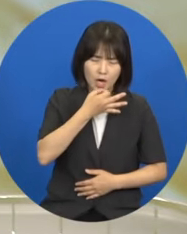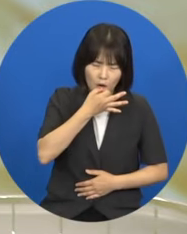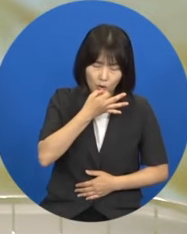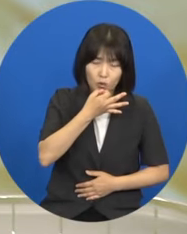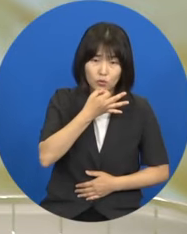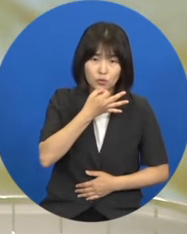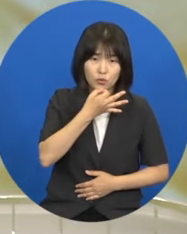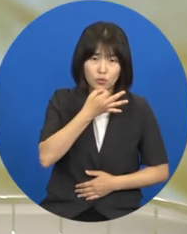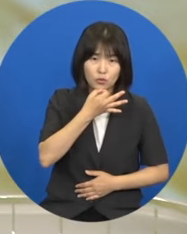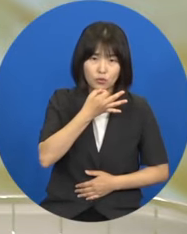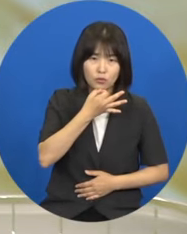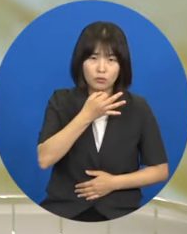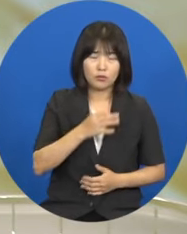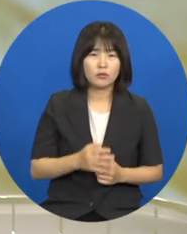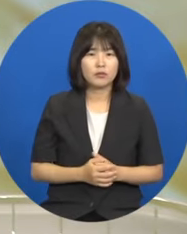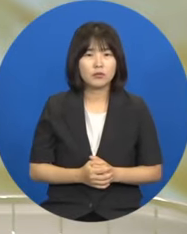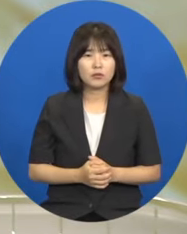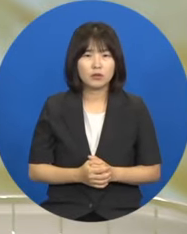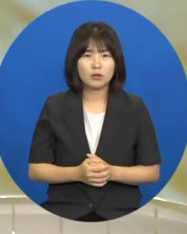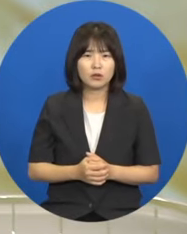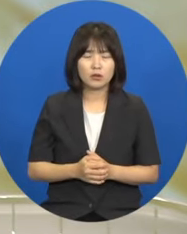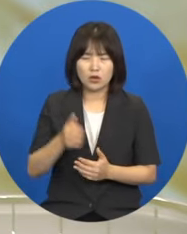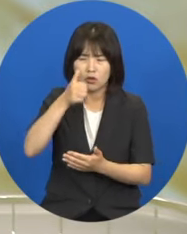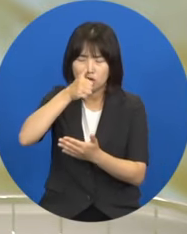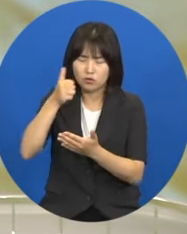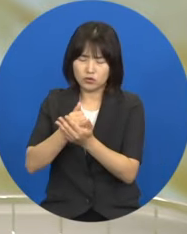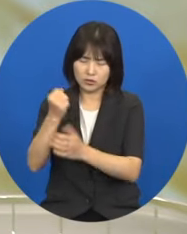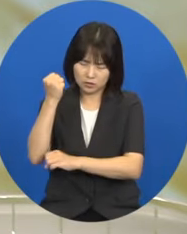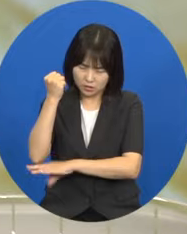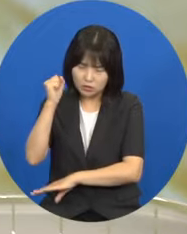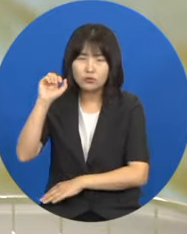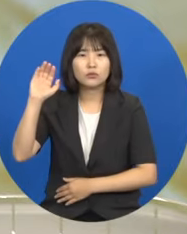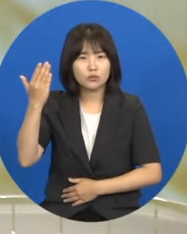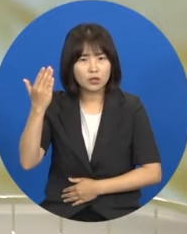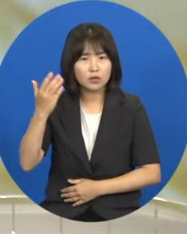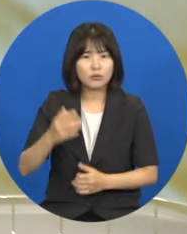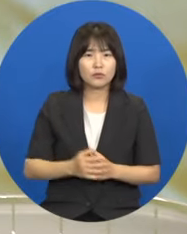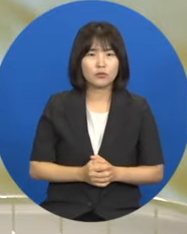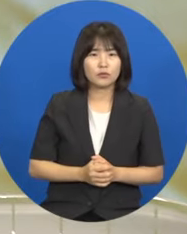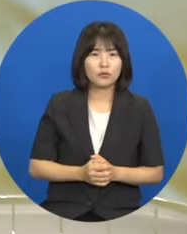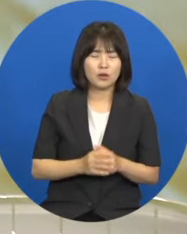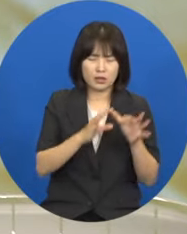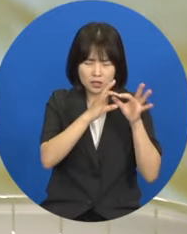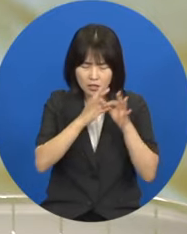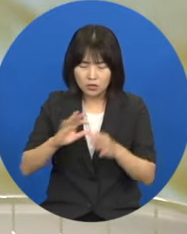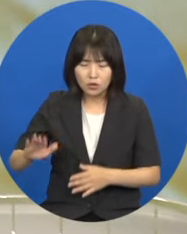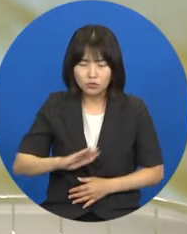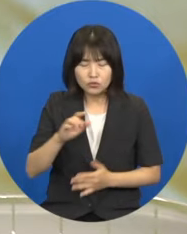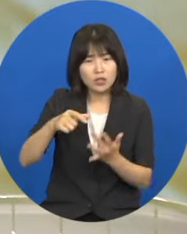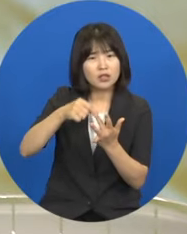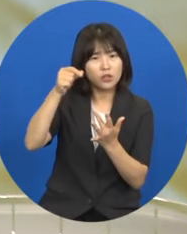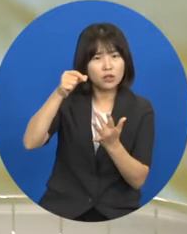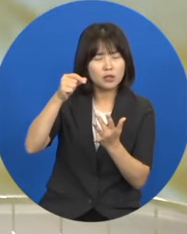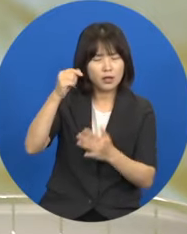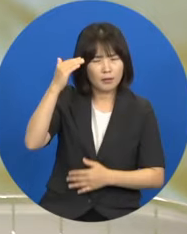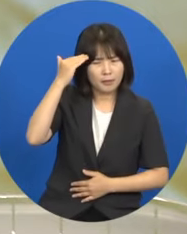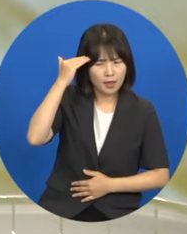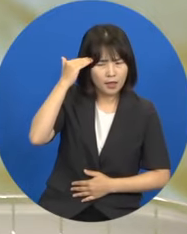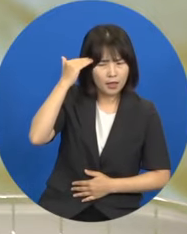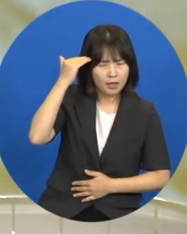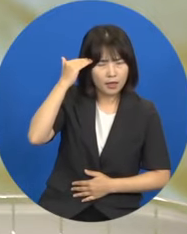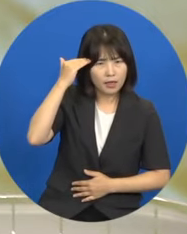욕망은 헤아릴 수 없는 죄의 근원이 되기도 하며, 끊임없이 우리의 선택을 방해해서